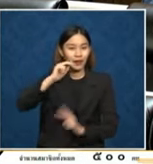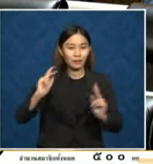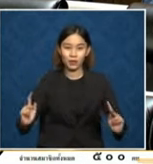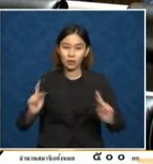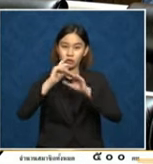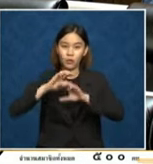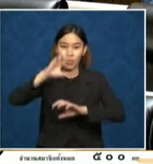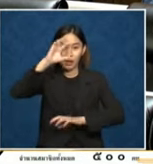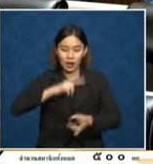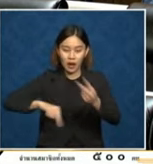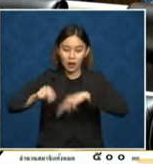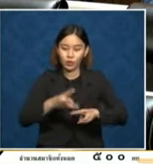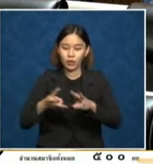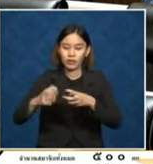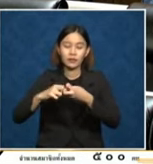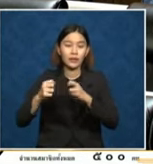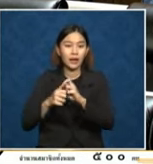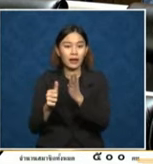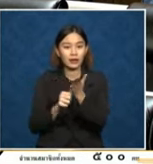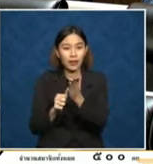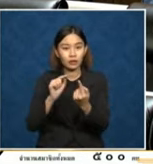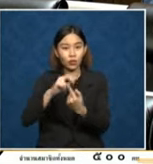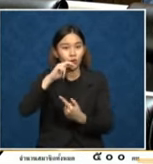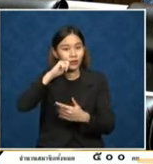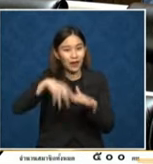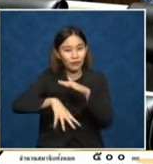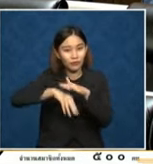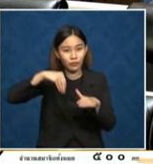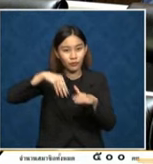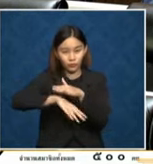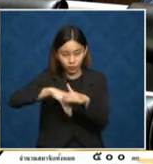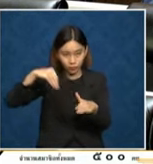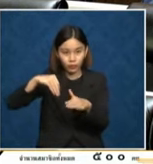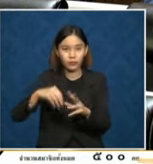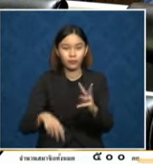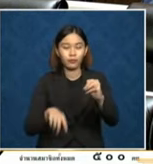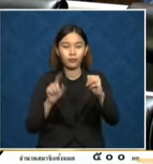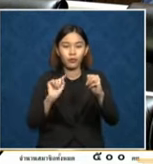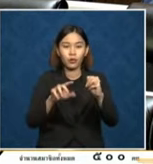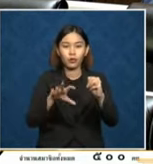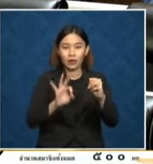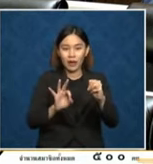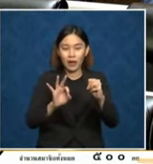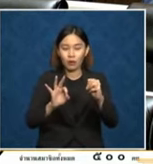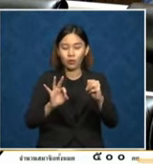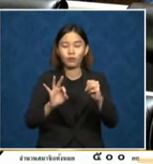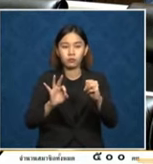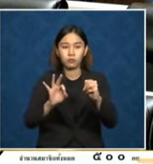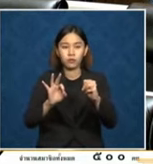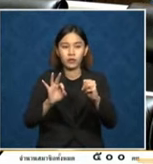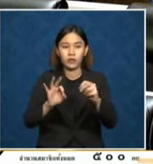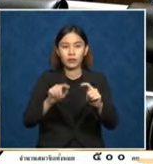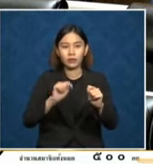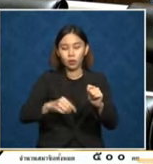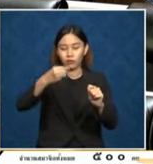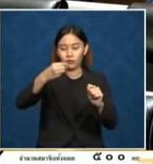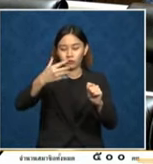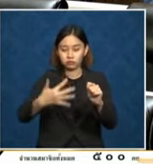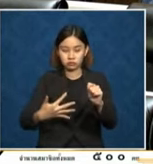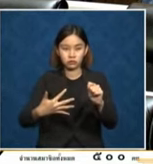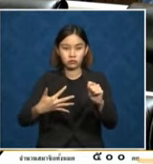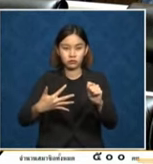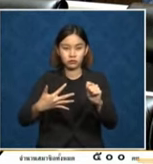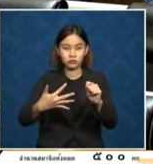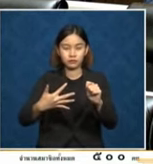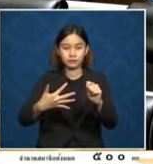หาดไทยนะครับหาแนวทางแก้ไขการผันน้ำจากลำปะเทียนะครับหมู่ที่9ตำบลนวลทองตำบลยายบ้านนวล